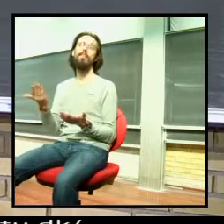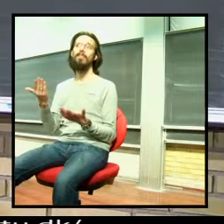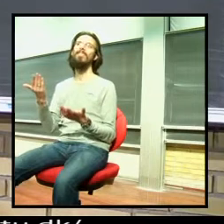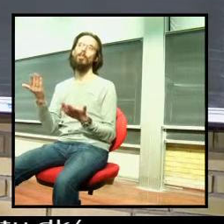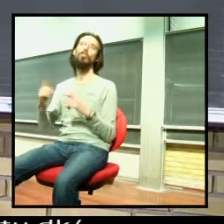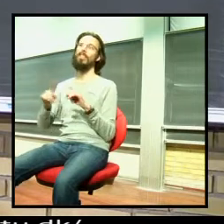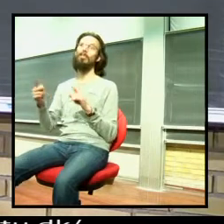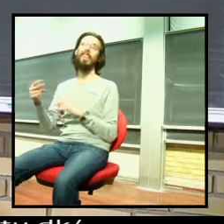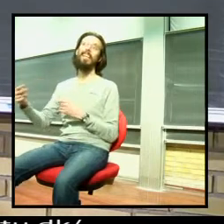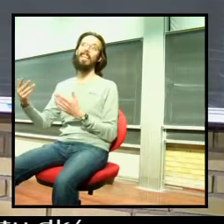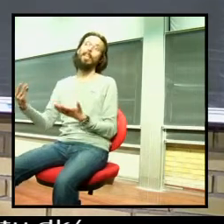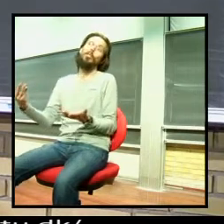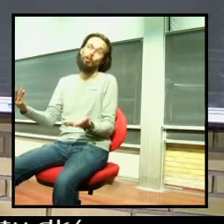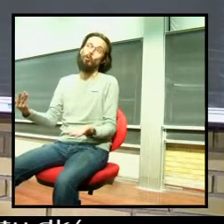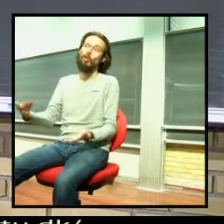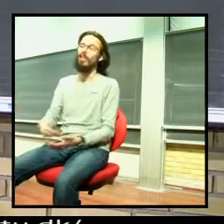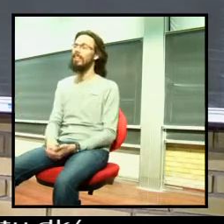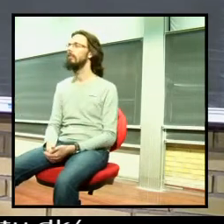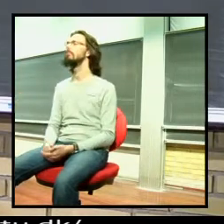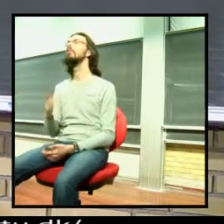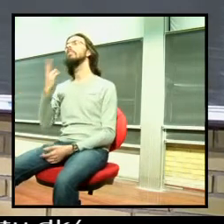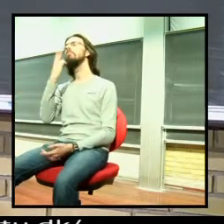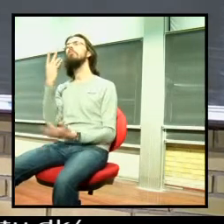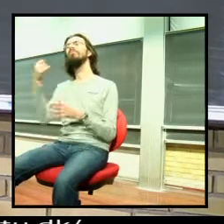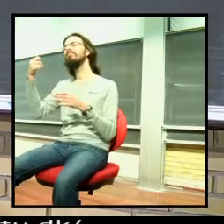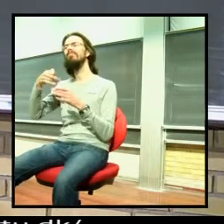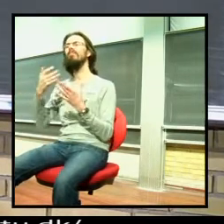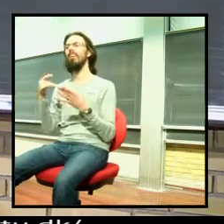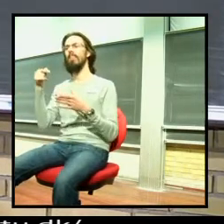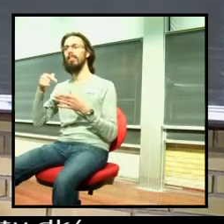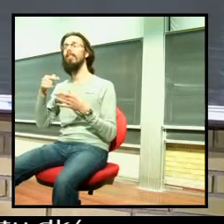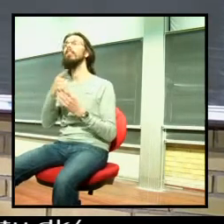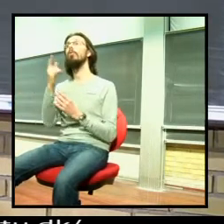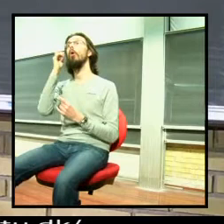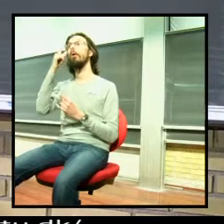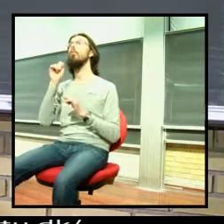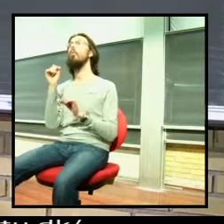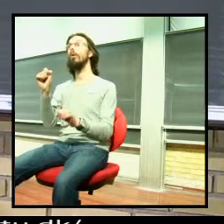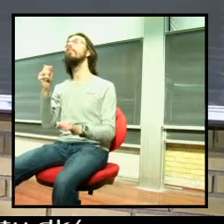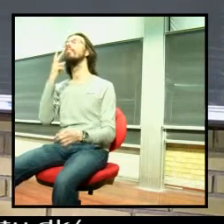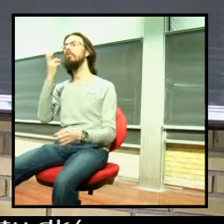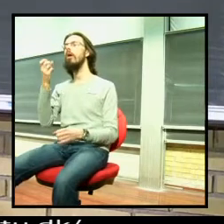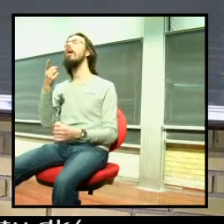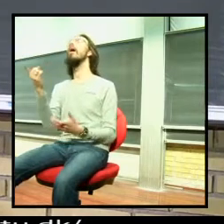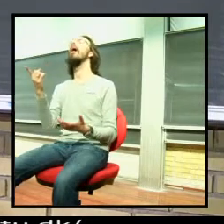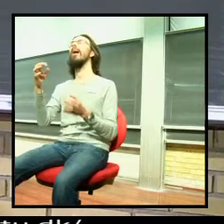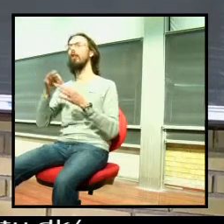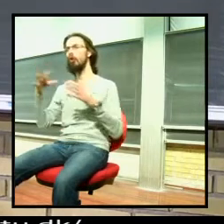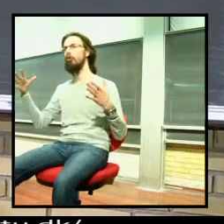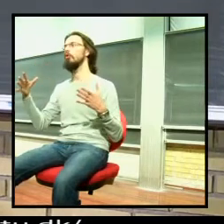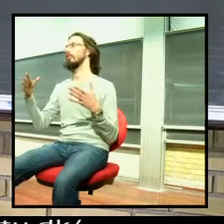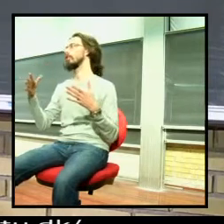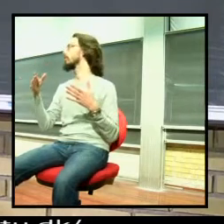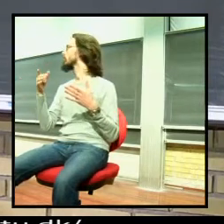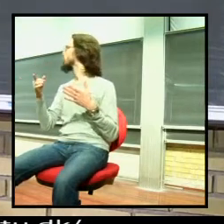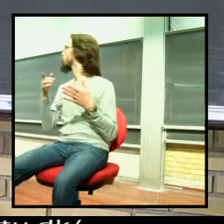differentialligning. Det skal vi se på, hvad er for noget. Der vil I opdage meget hurtigt, at der er en løsningsformel,